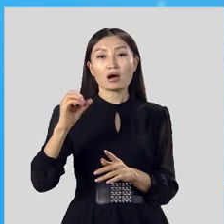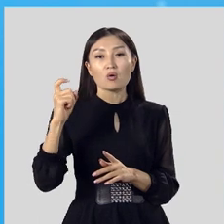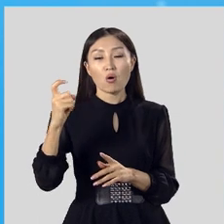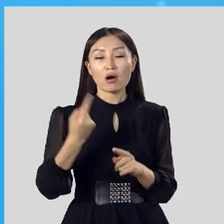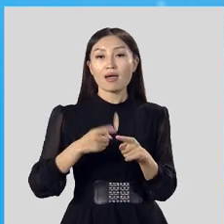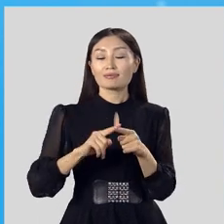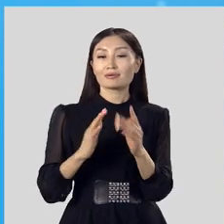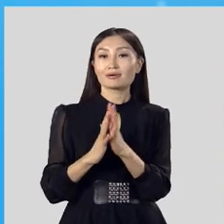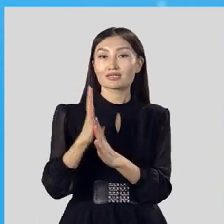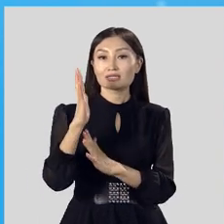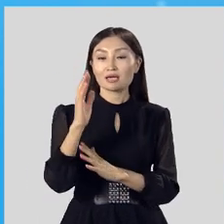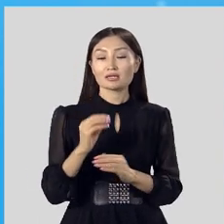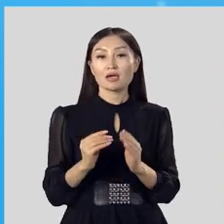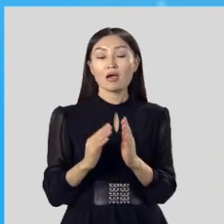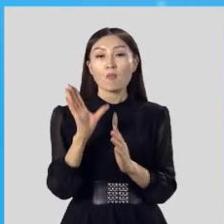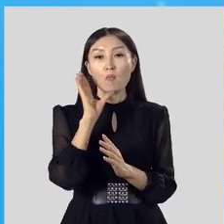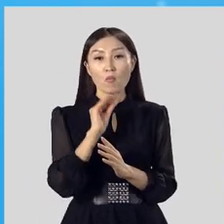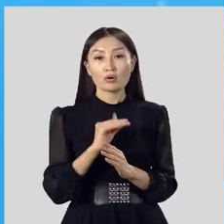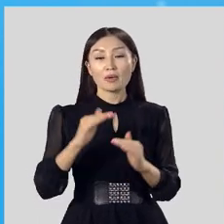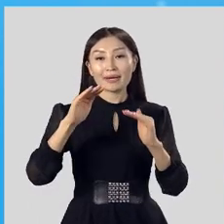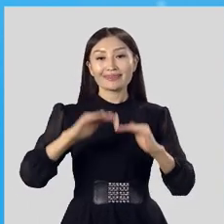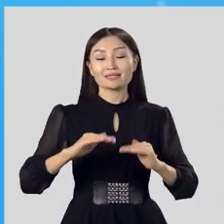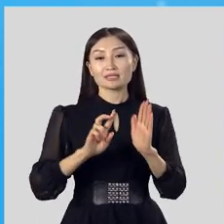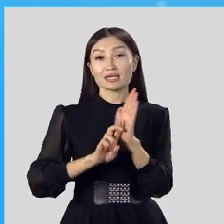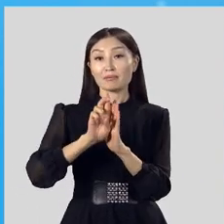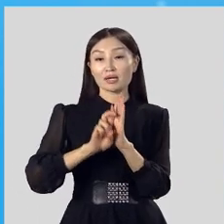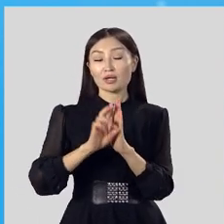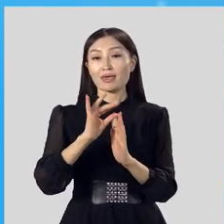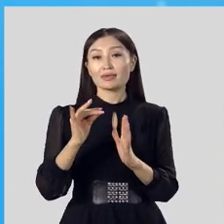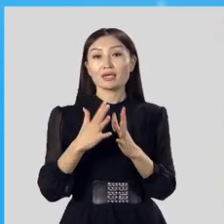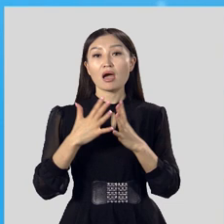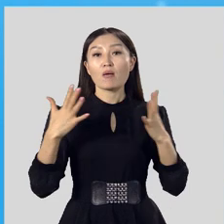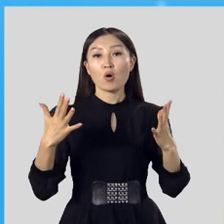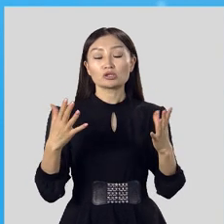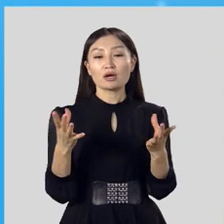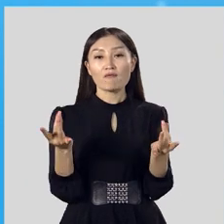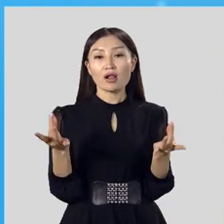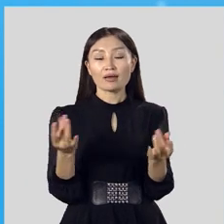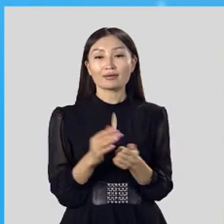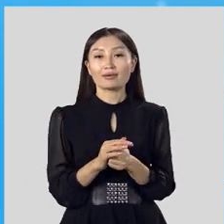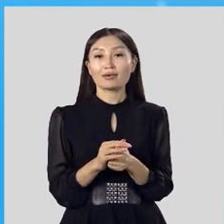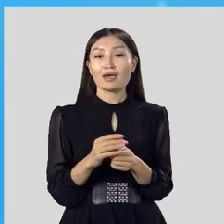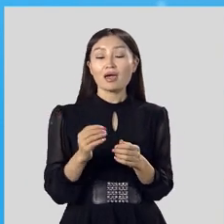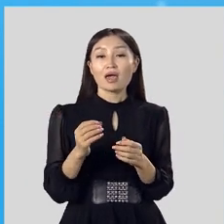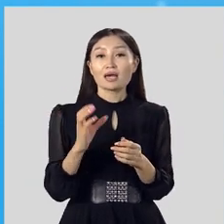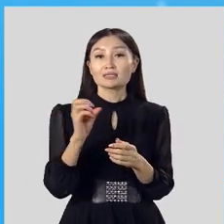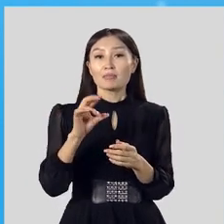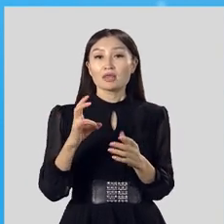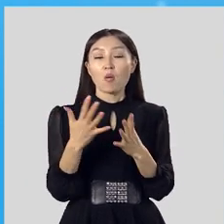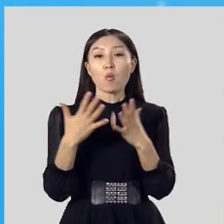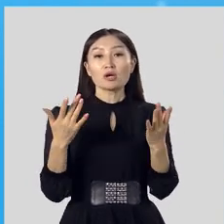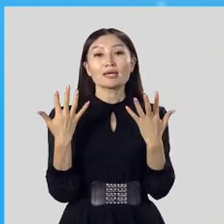Семена этих растений прорастают при низкой температуре и обилии влаги. Семена растений